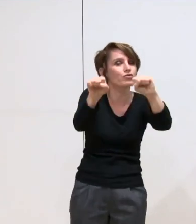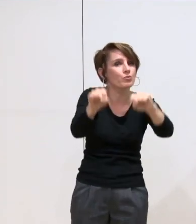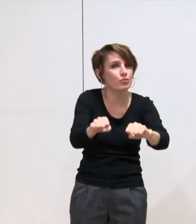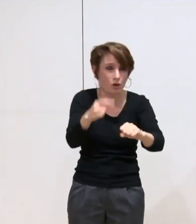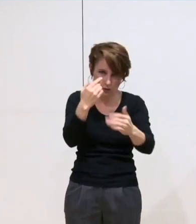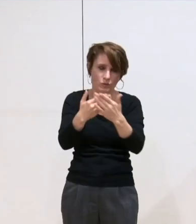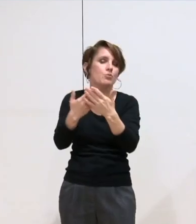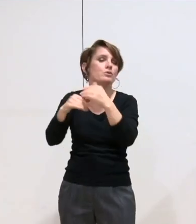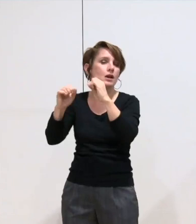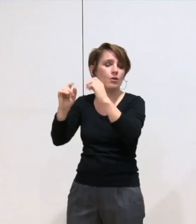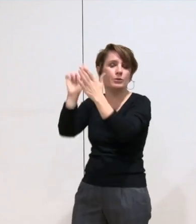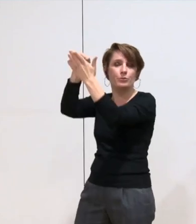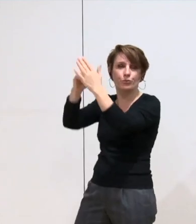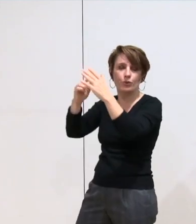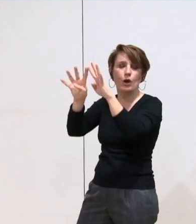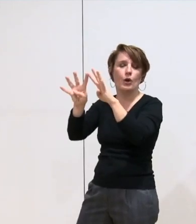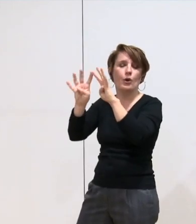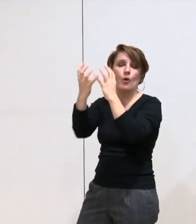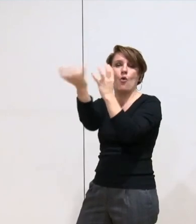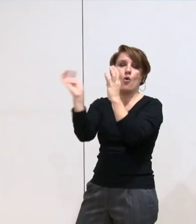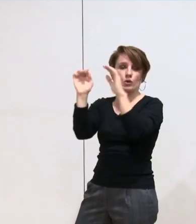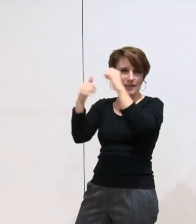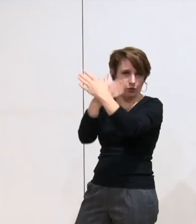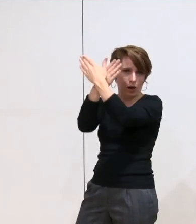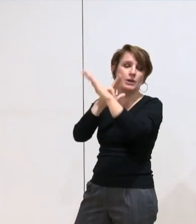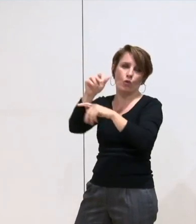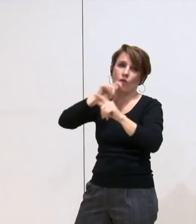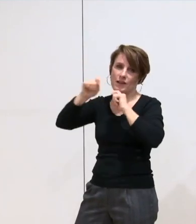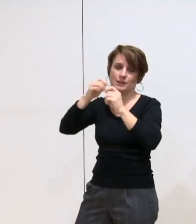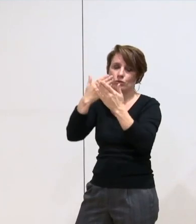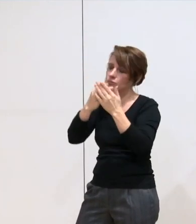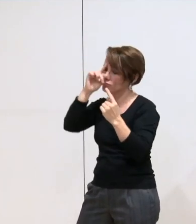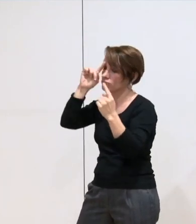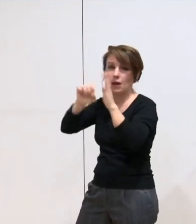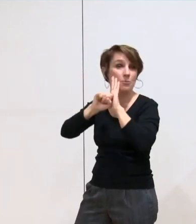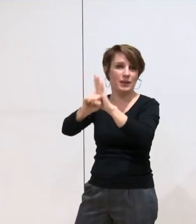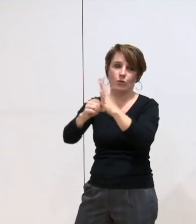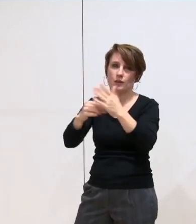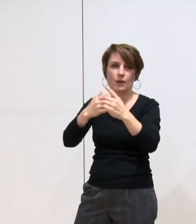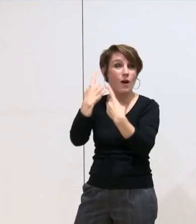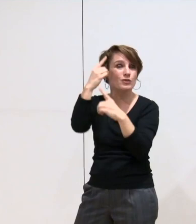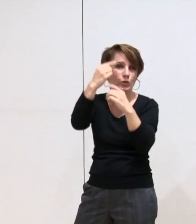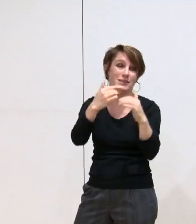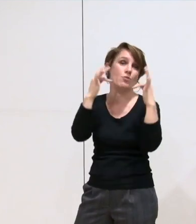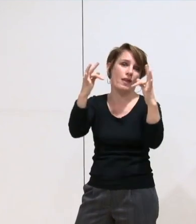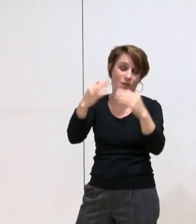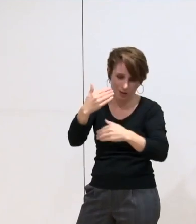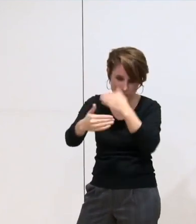de cela, le tourisme d'affaires est une priorité pour notre développement métropolitain.